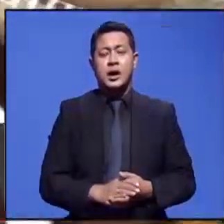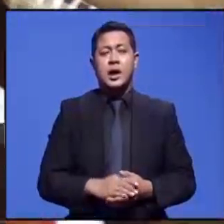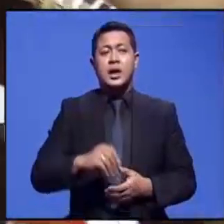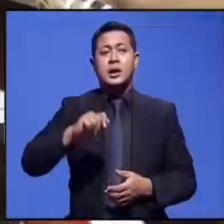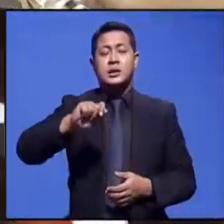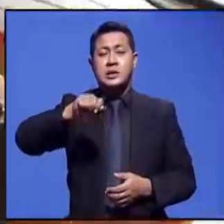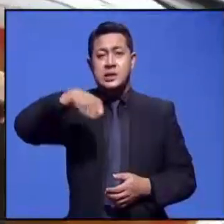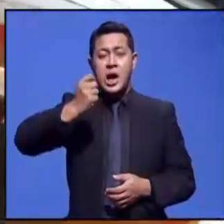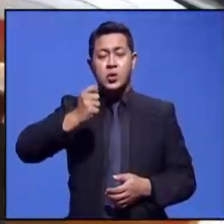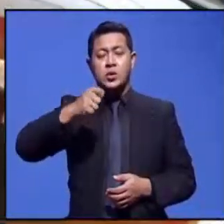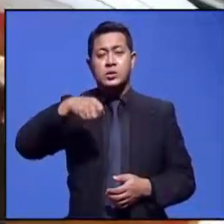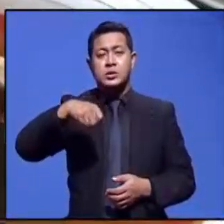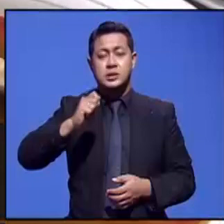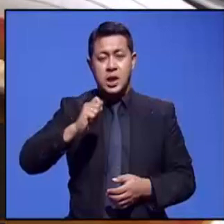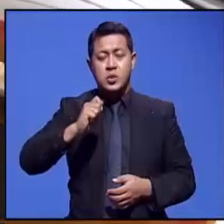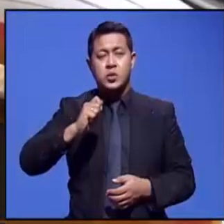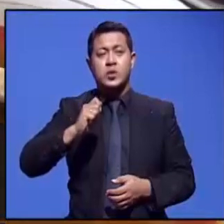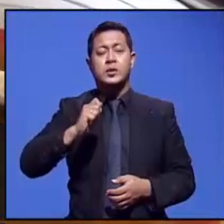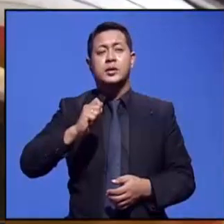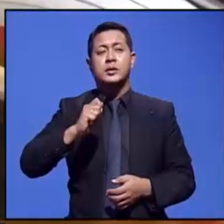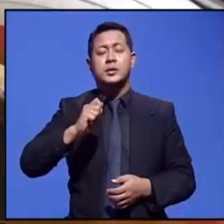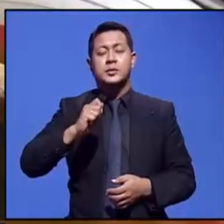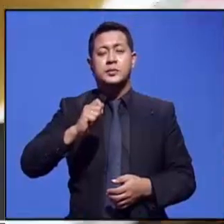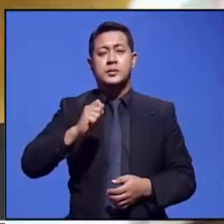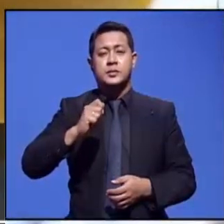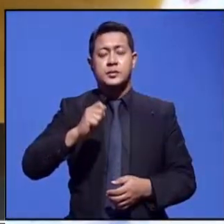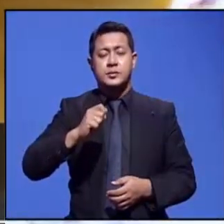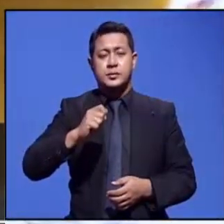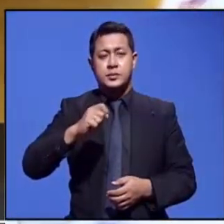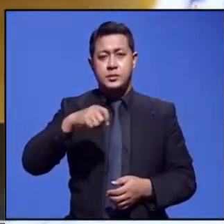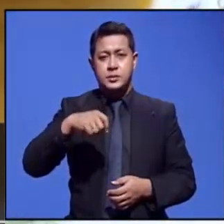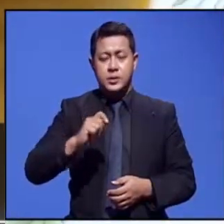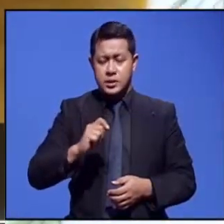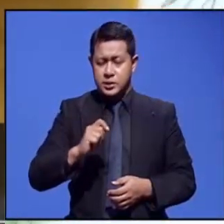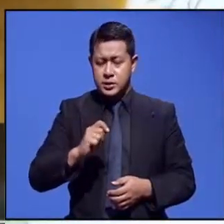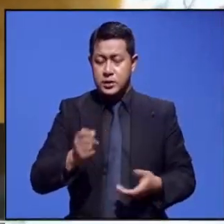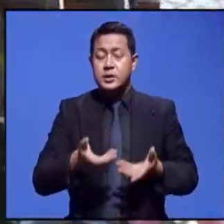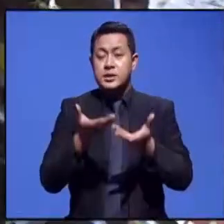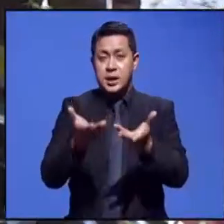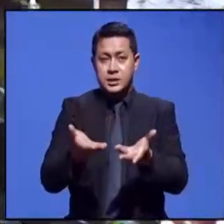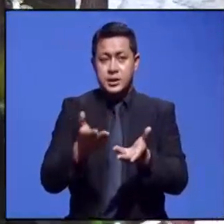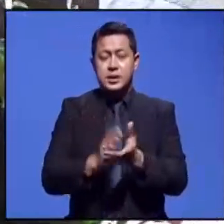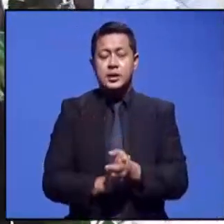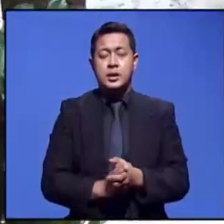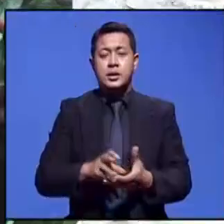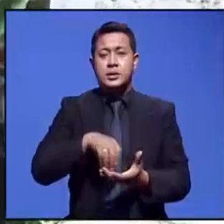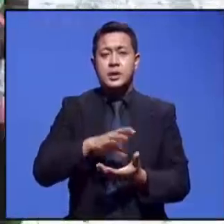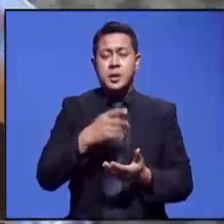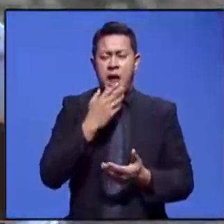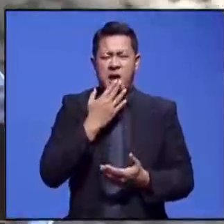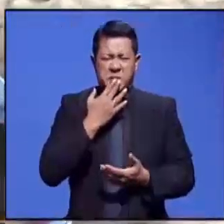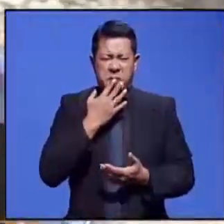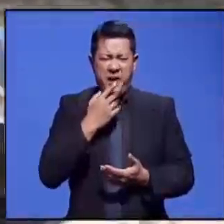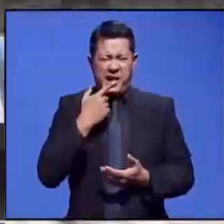artinya sayur. Di sebuah kedai makan Kecamatan Glagah, menu legendaris suku Osing ini disajikan. Perpaduan rasa